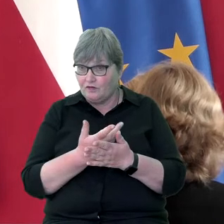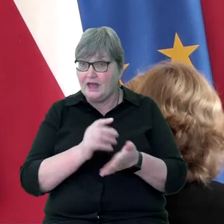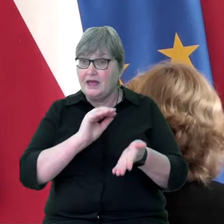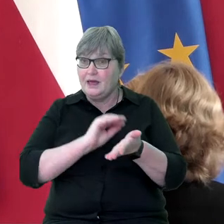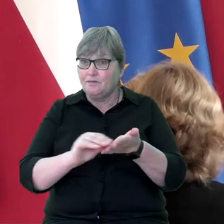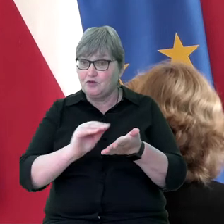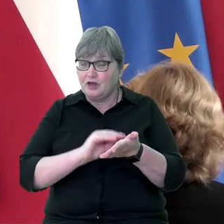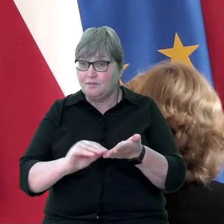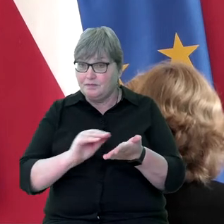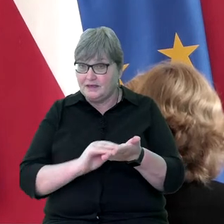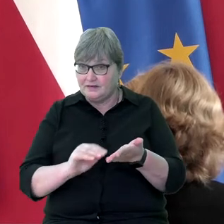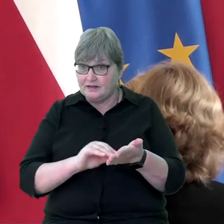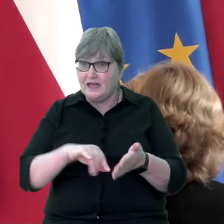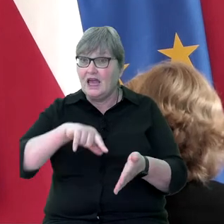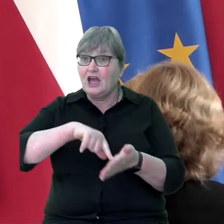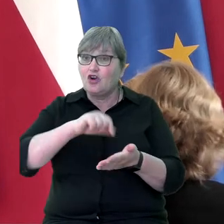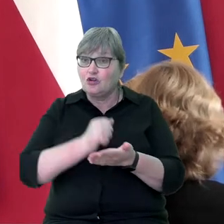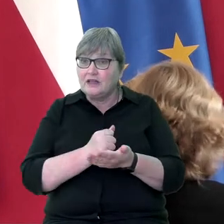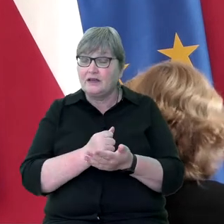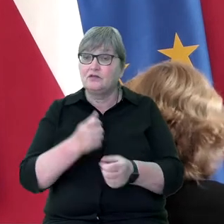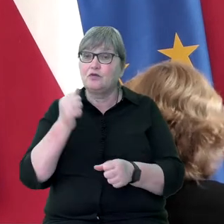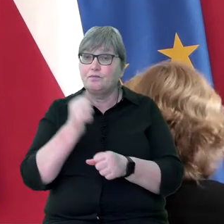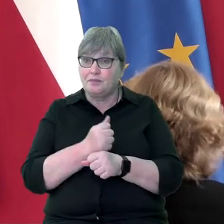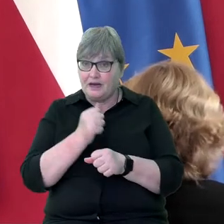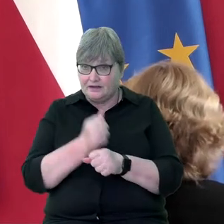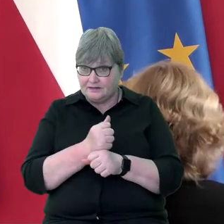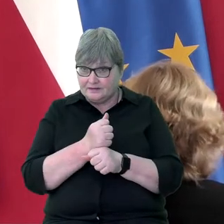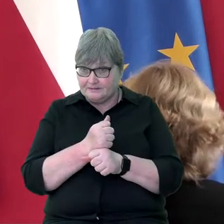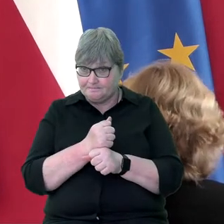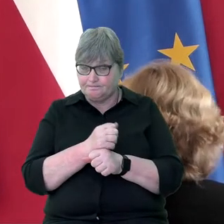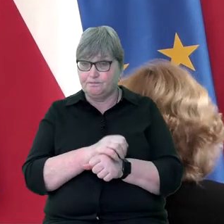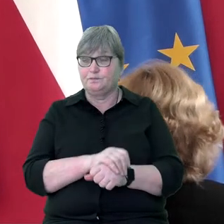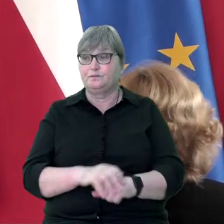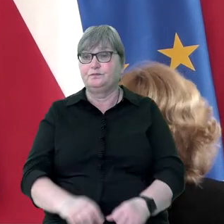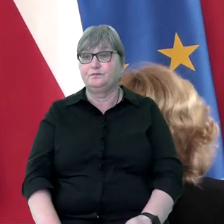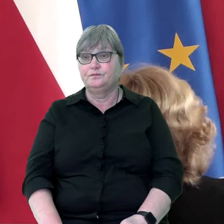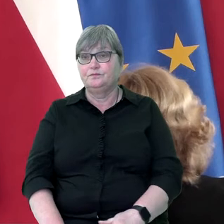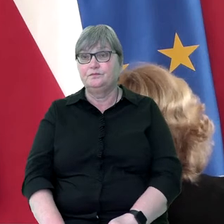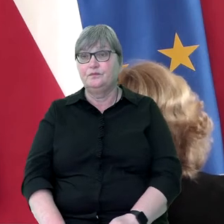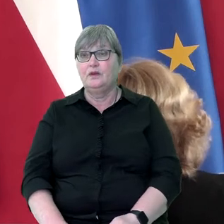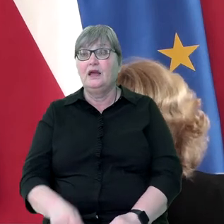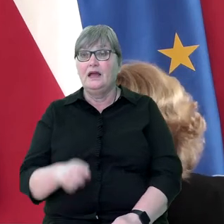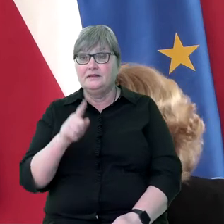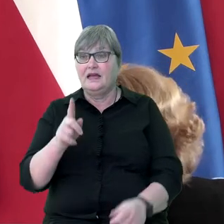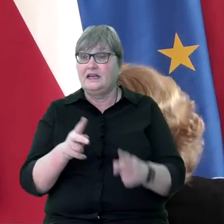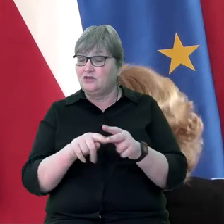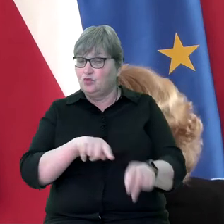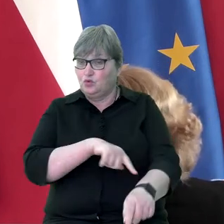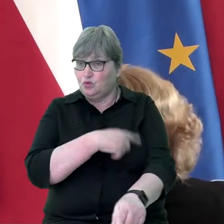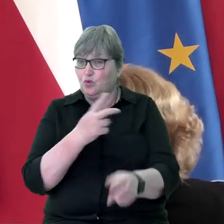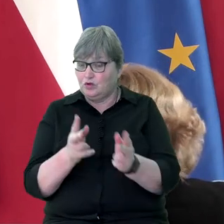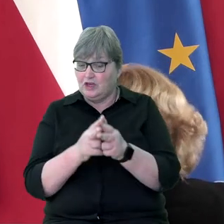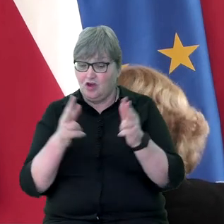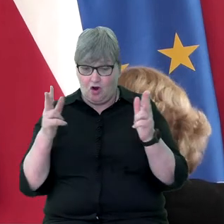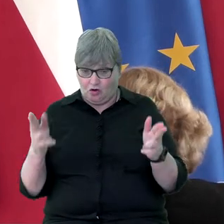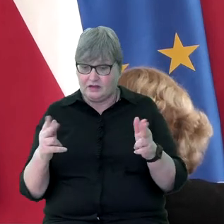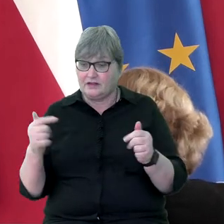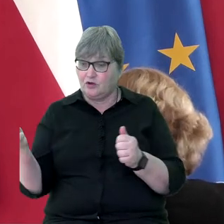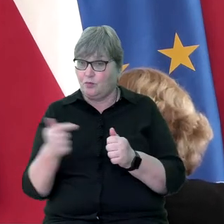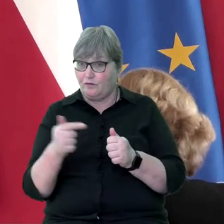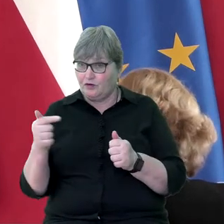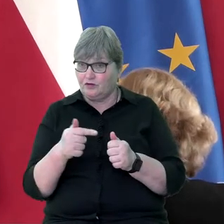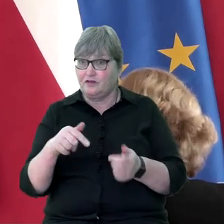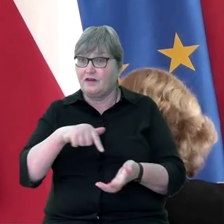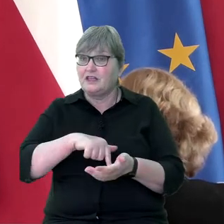stosunki pracy w administracji właśnie tym przepisom prawa pracy. Ten długi okres obowiązywania ustawy